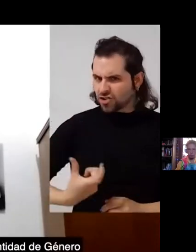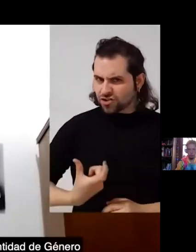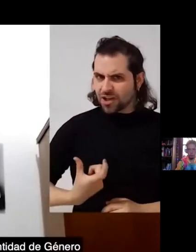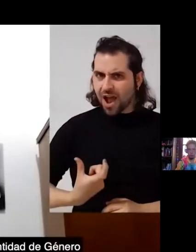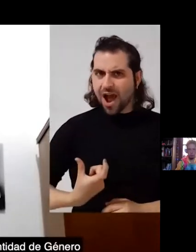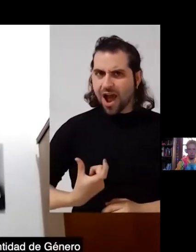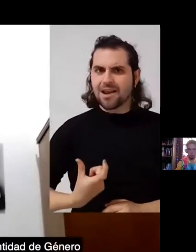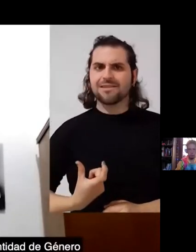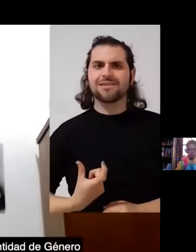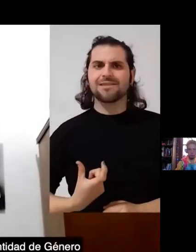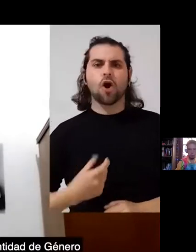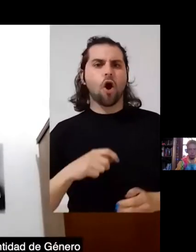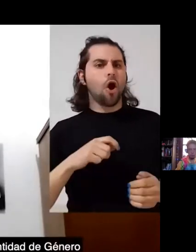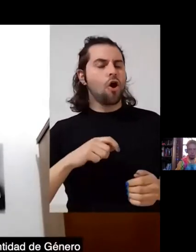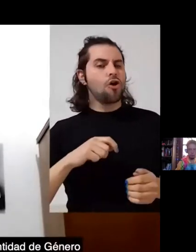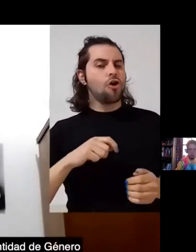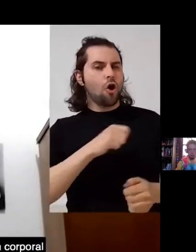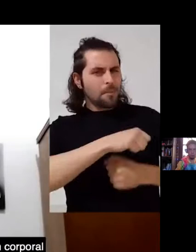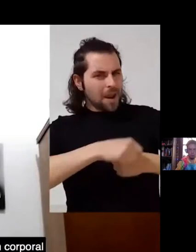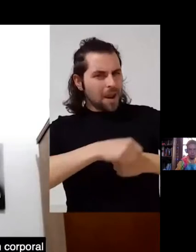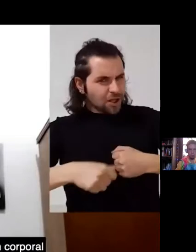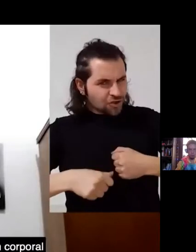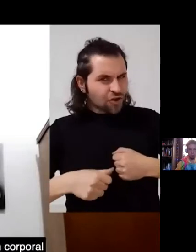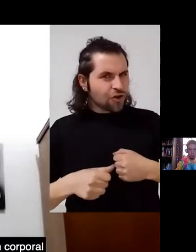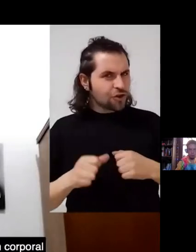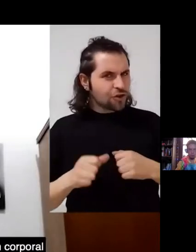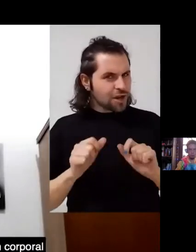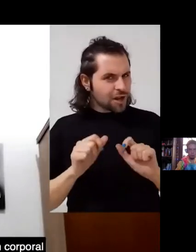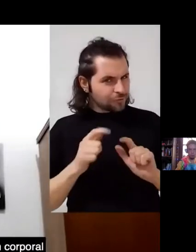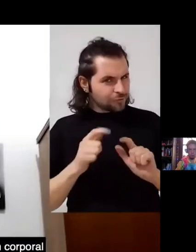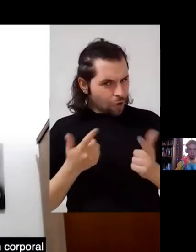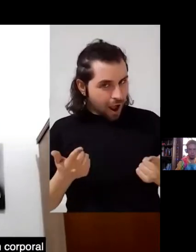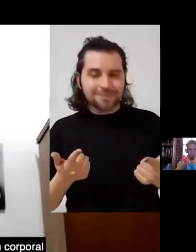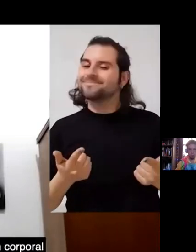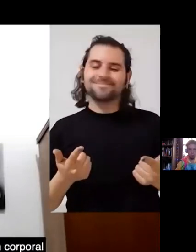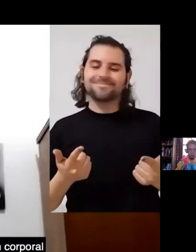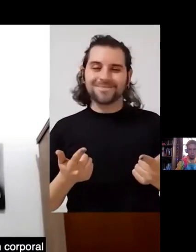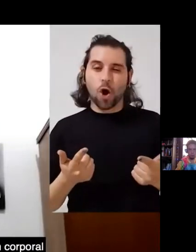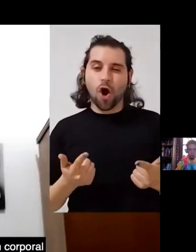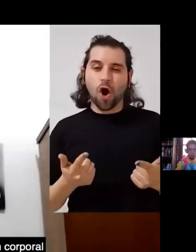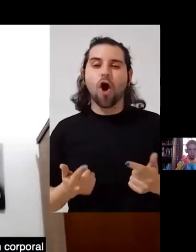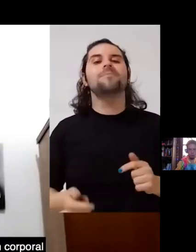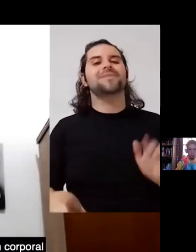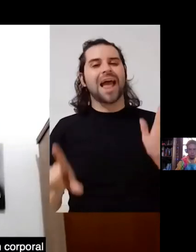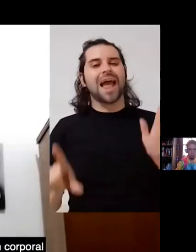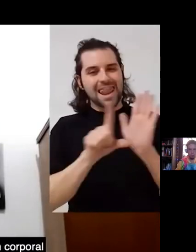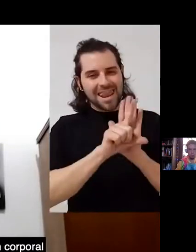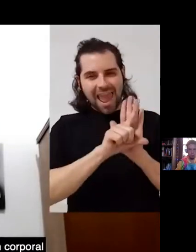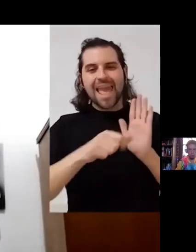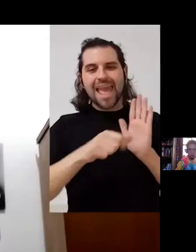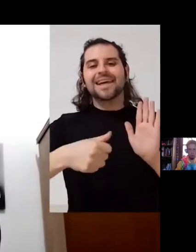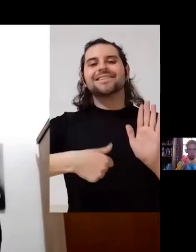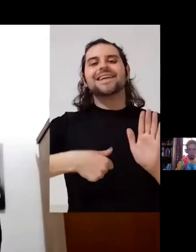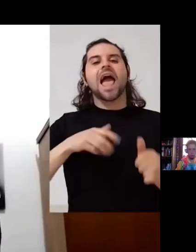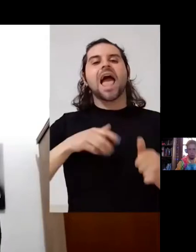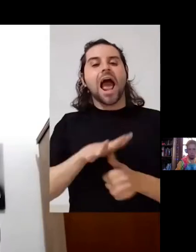de la société prépayée, mais qu'ils qui veulent pas suivre les lois de